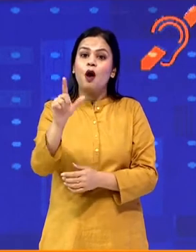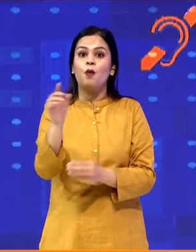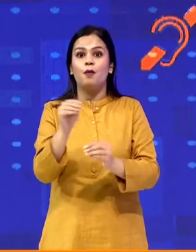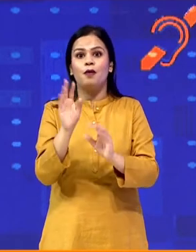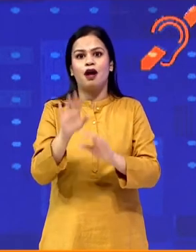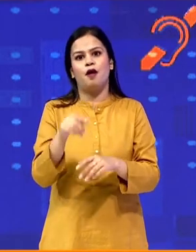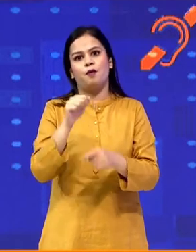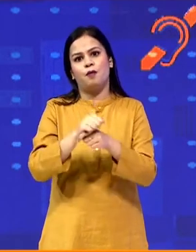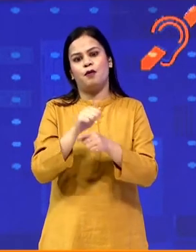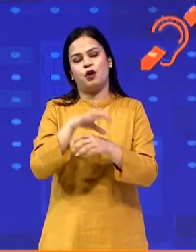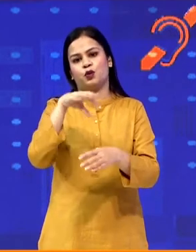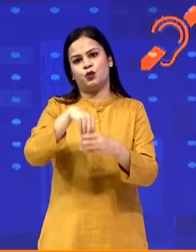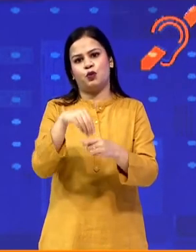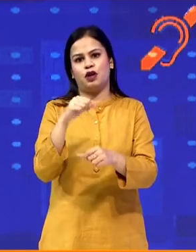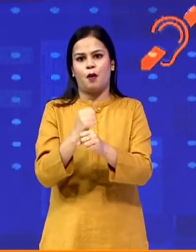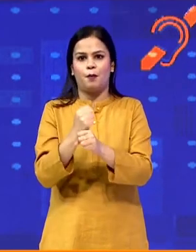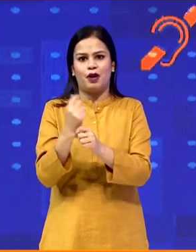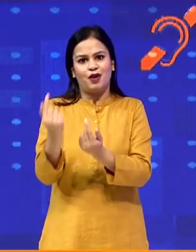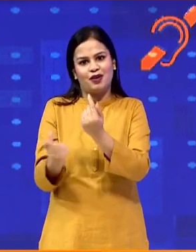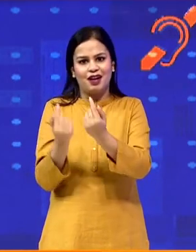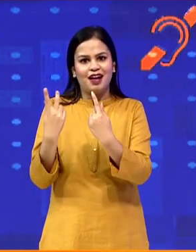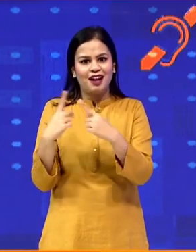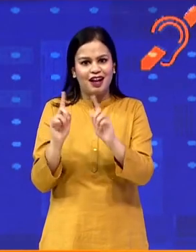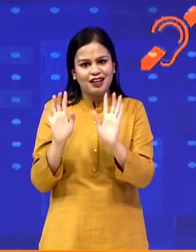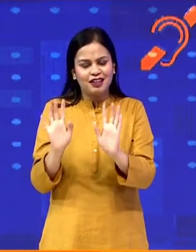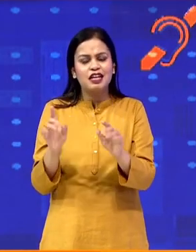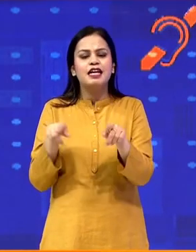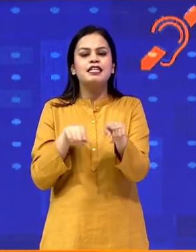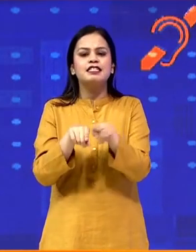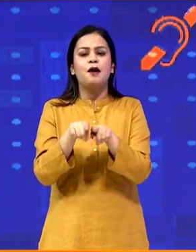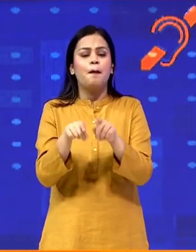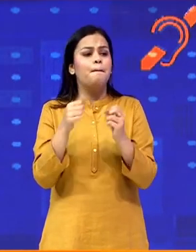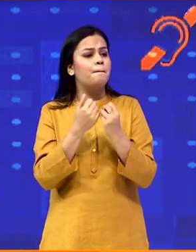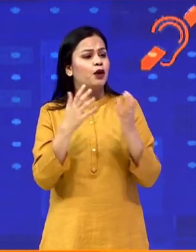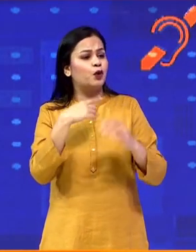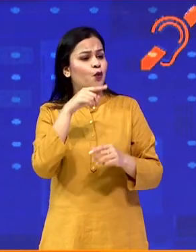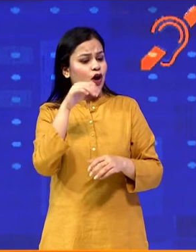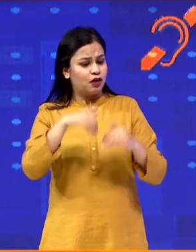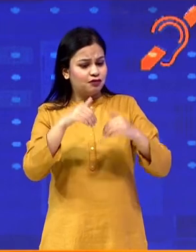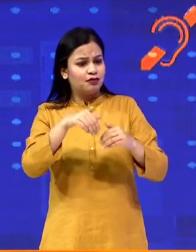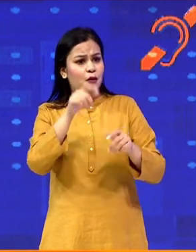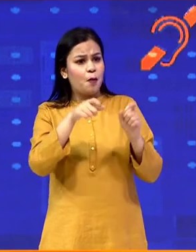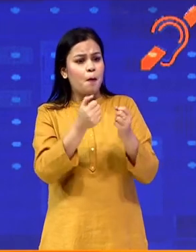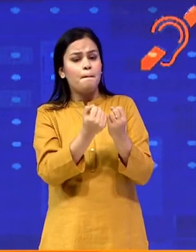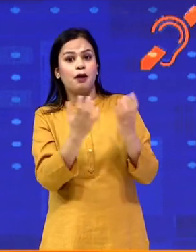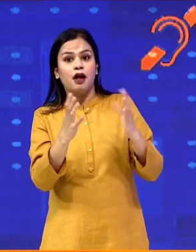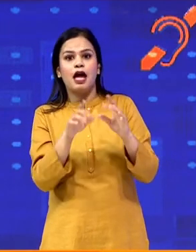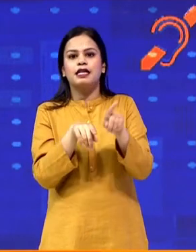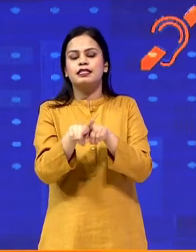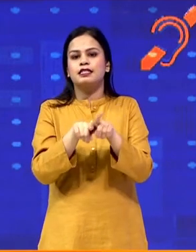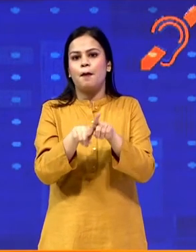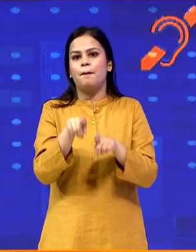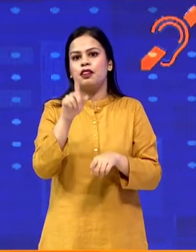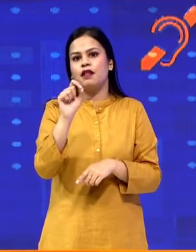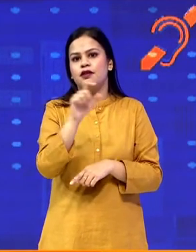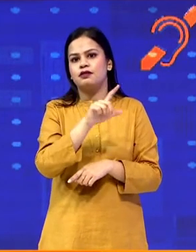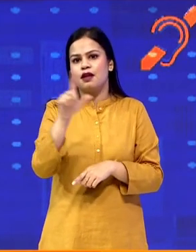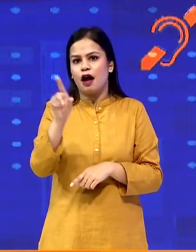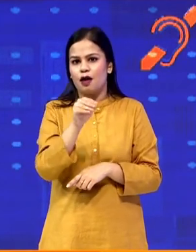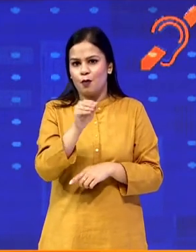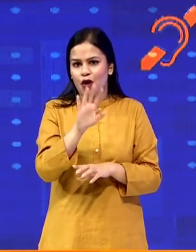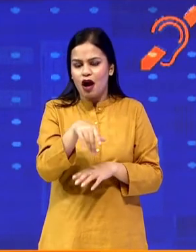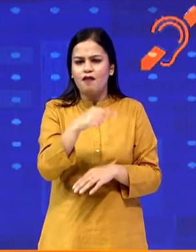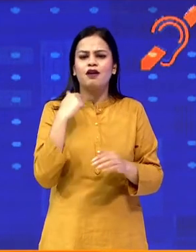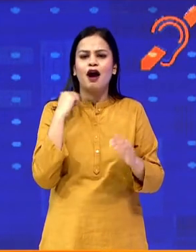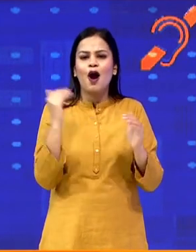लाखों लोग हमारे इलेक्ट ही कितने लाखों हमारे इस पंचायत राज में तो 10 लाख या 30 लाख